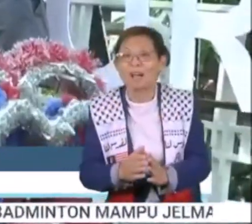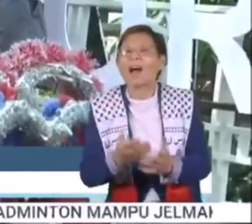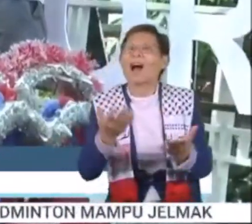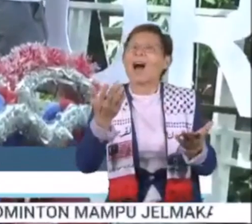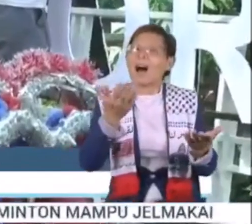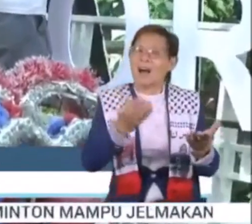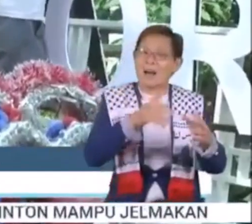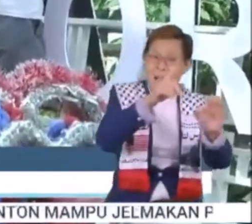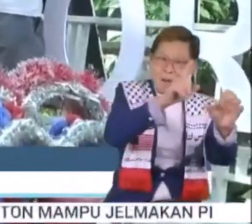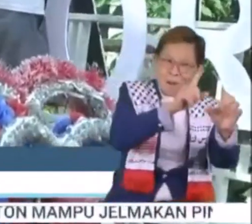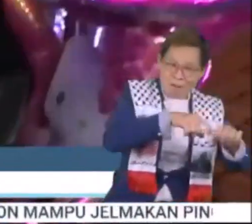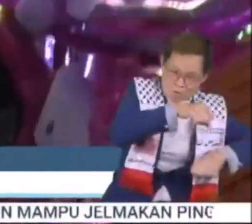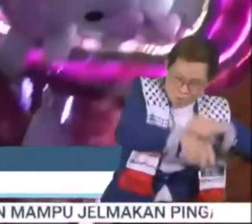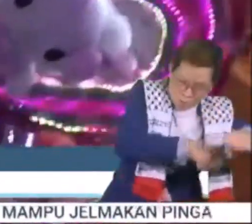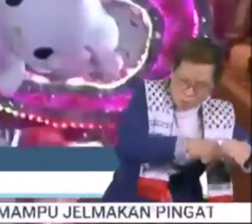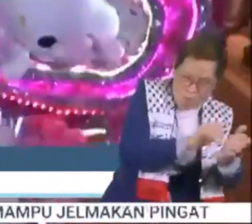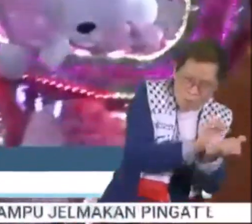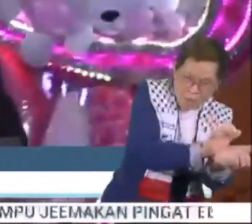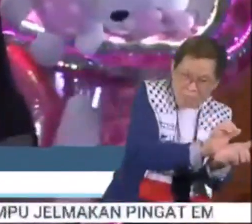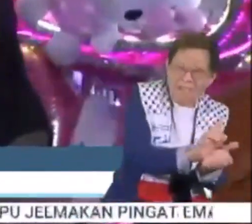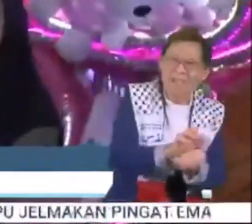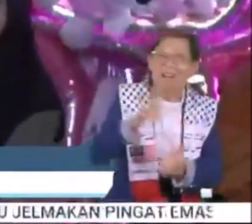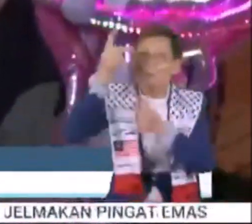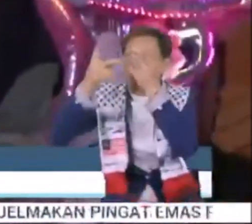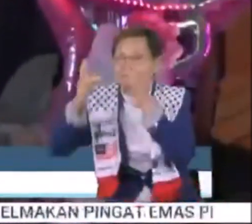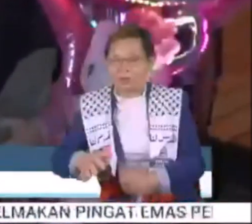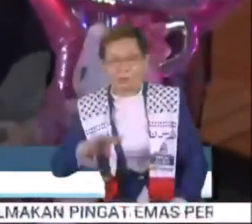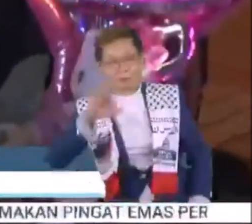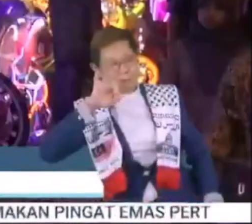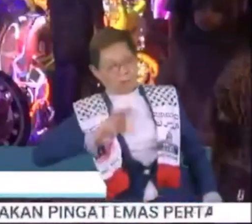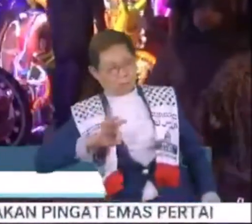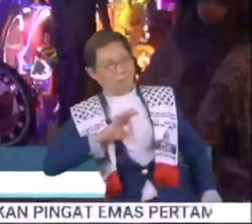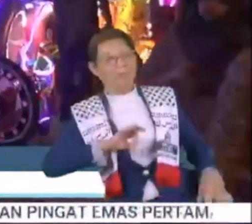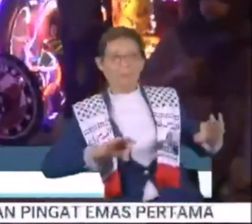menang-menang antara penarik beca dan pelancong.